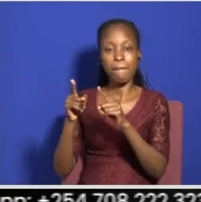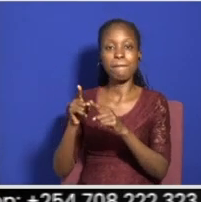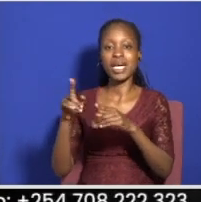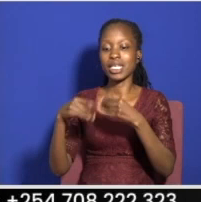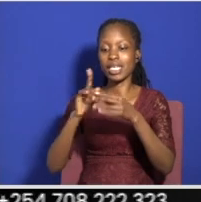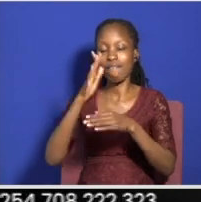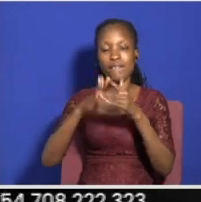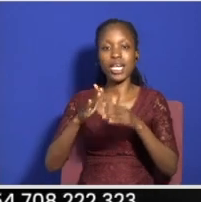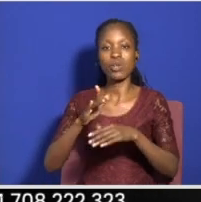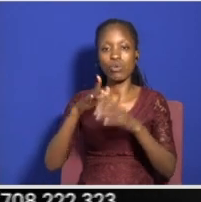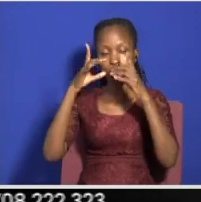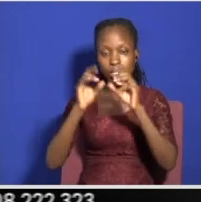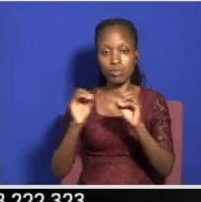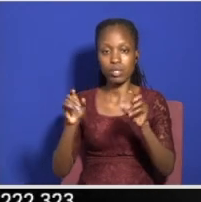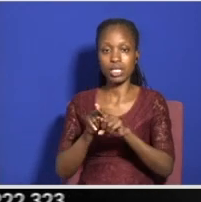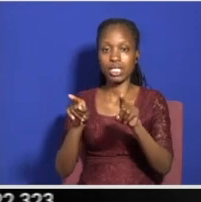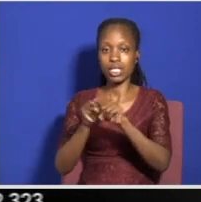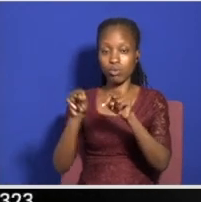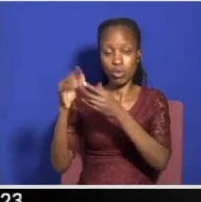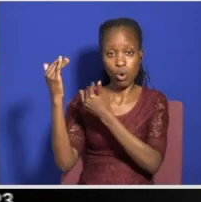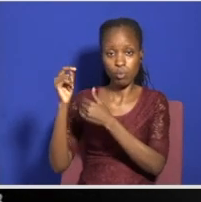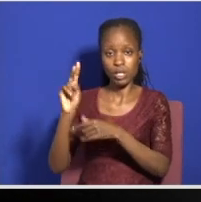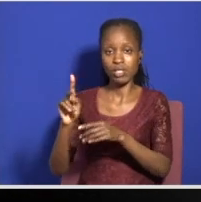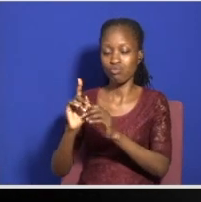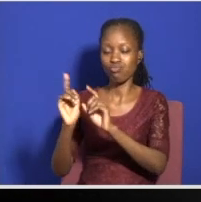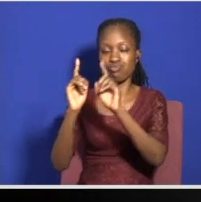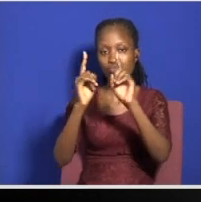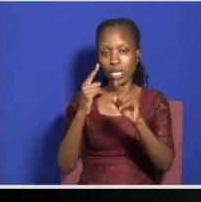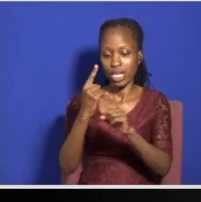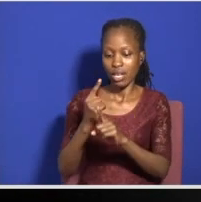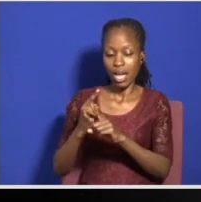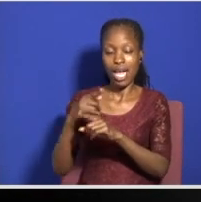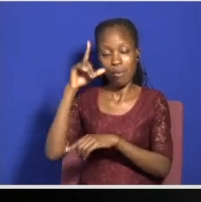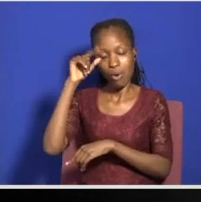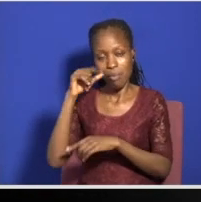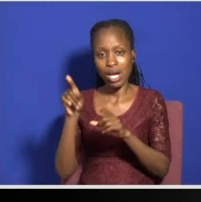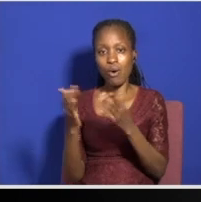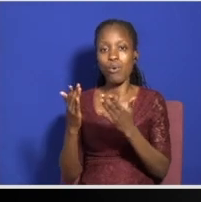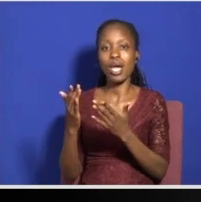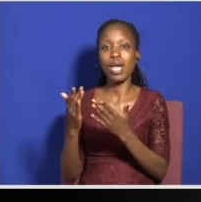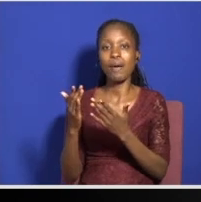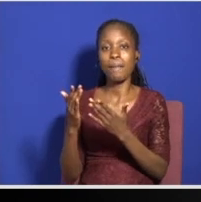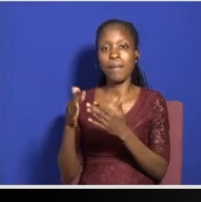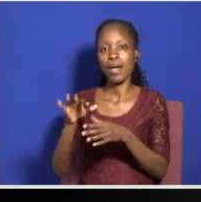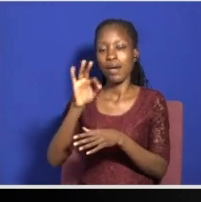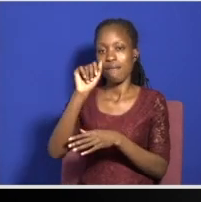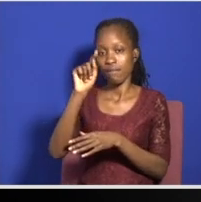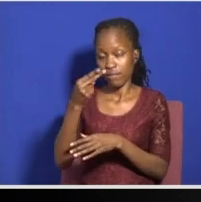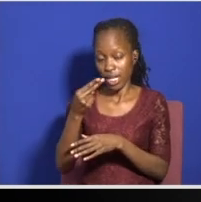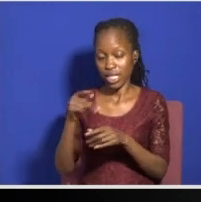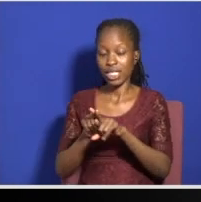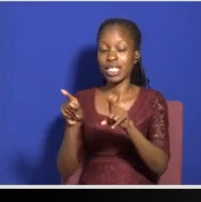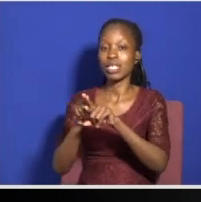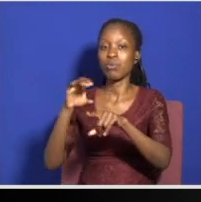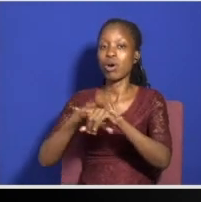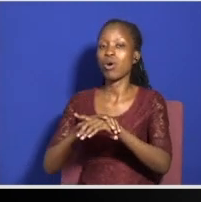kuhusu swala hilo. Leo Dira Hope TV imezuru mitaa ya jiji la Mombasa ambapo mwanahabari wetu Faith Kaulu alipata